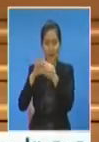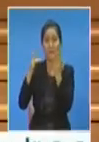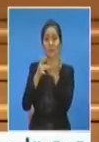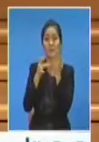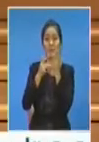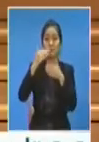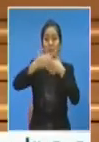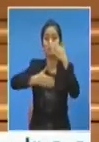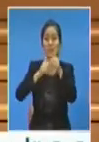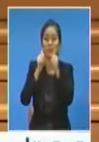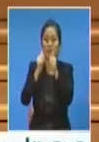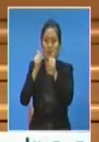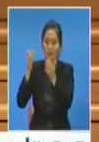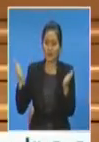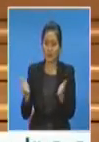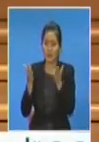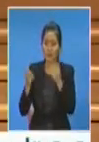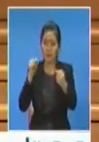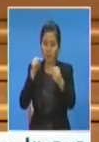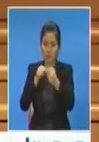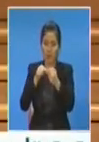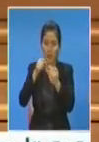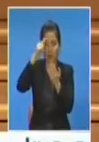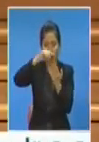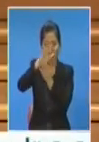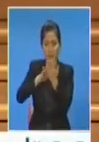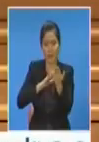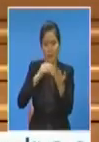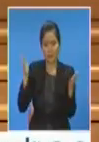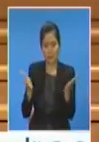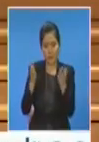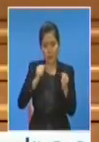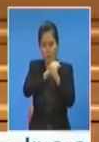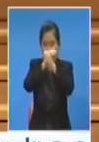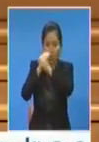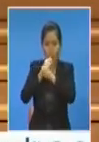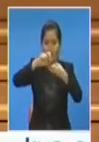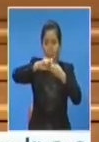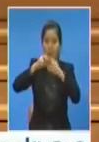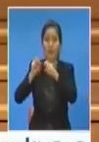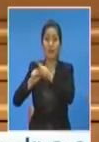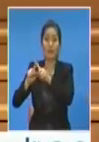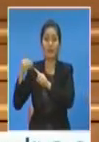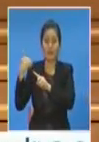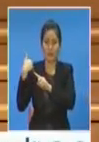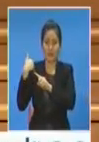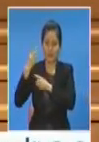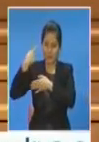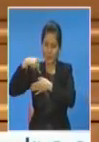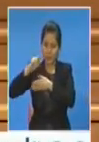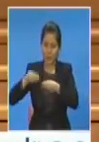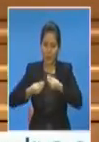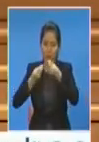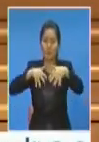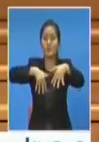คมเพื่อสนับสนุนภารกิจป้องกันและบรรเทาสาธารณภัยและประโยชน์สาธารณะ